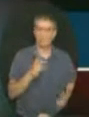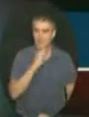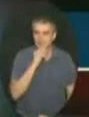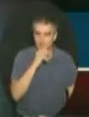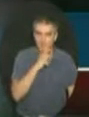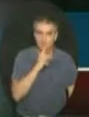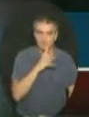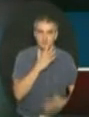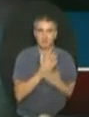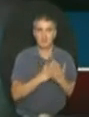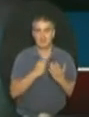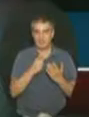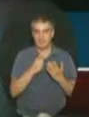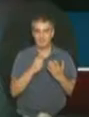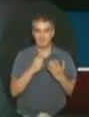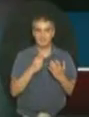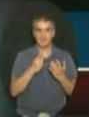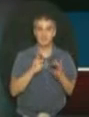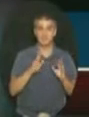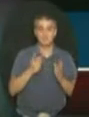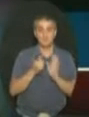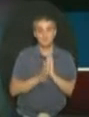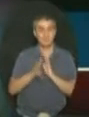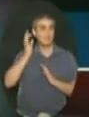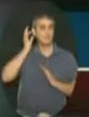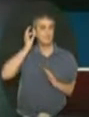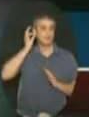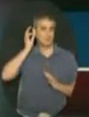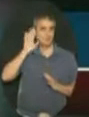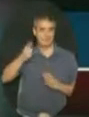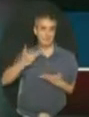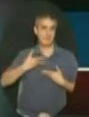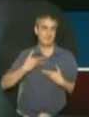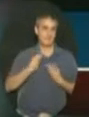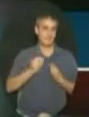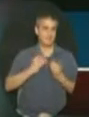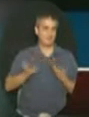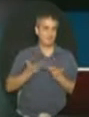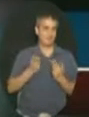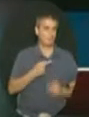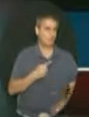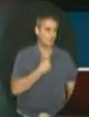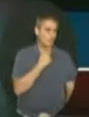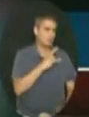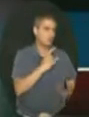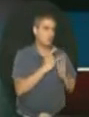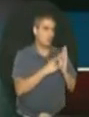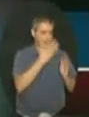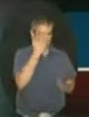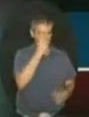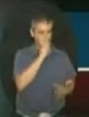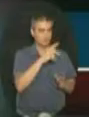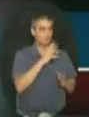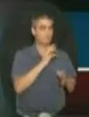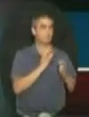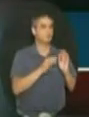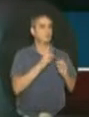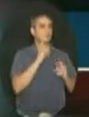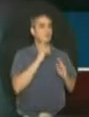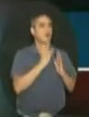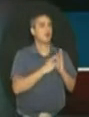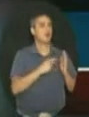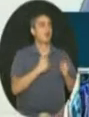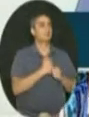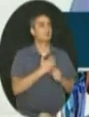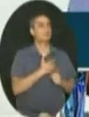שלא לדבר על כאלה, על כאלה שמדירים נשים, שגם הם מקבלים את התמרוץ. אז אני אגיד לך, יש חוק, את מכירה, יש במשפטים חוק עשיית